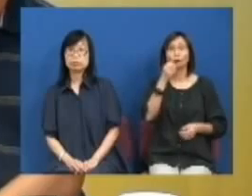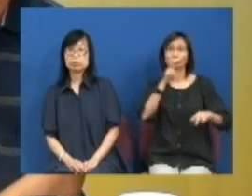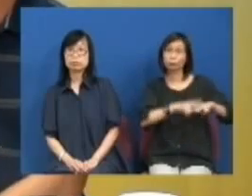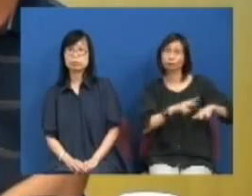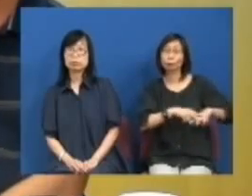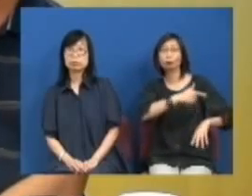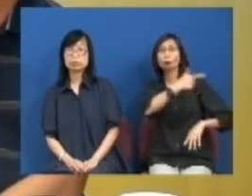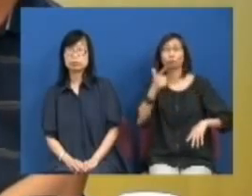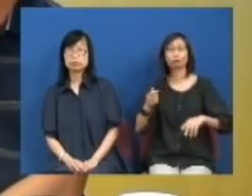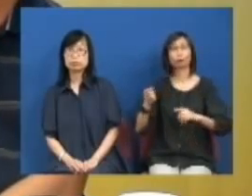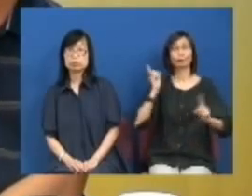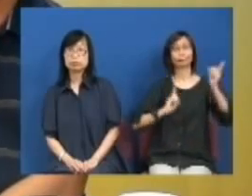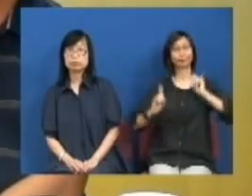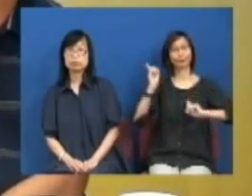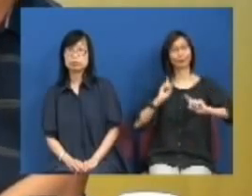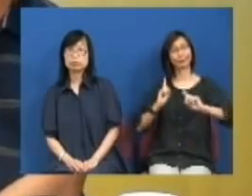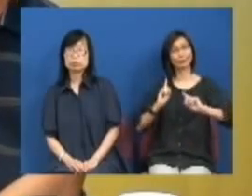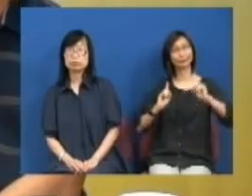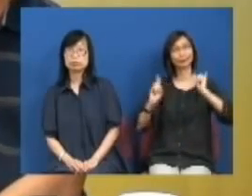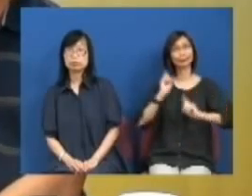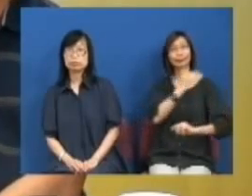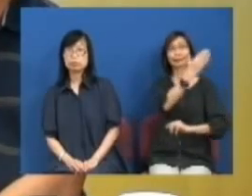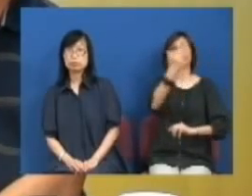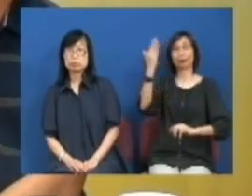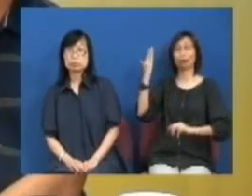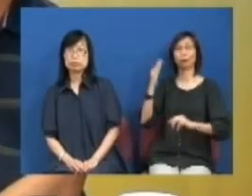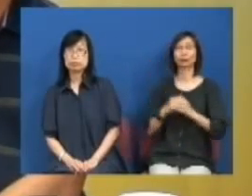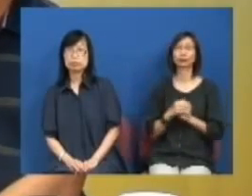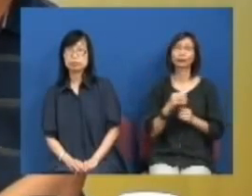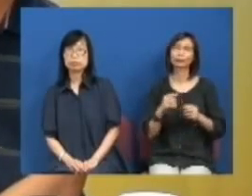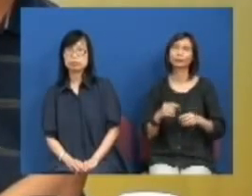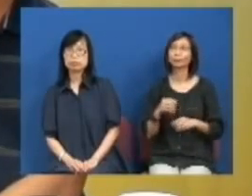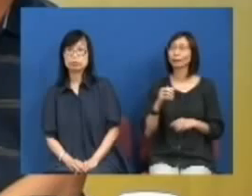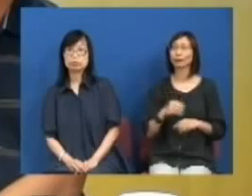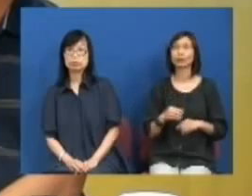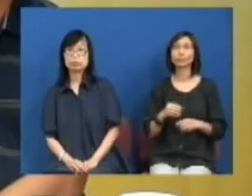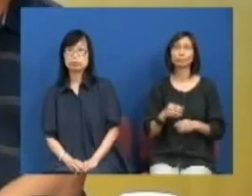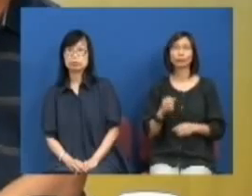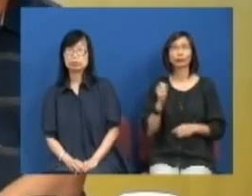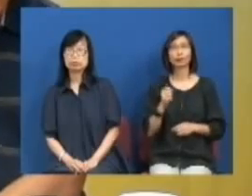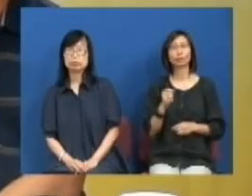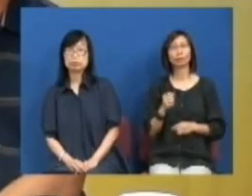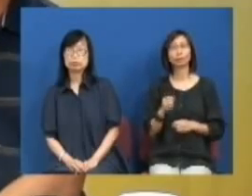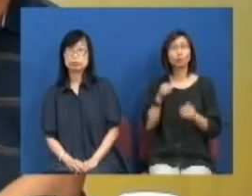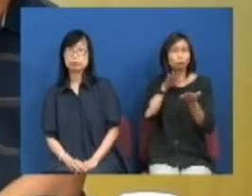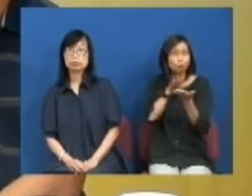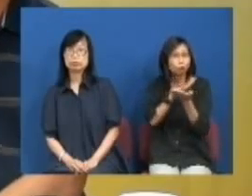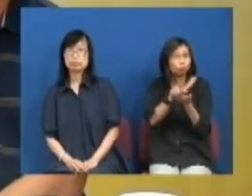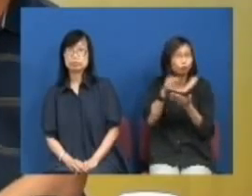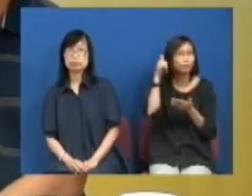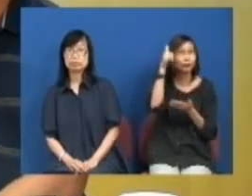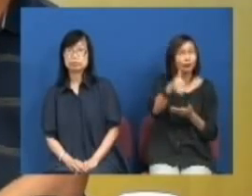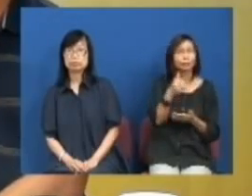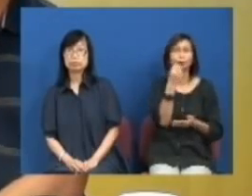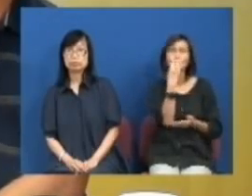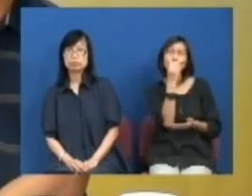自由行嘅即係一啲遊客咧，其實都某程度上好專登啦，落到嚟香港咧，係參與一個六四嘅即係